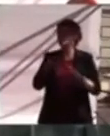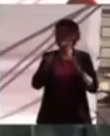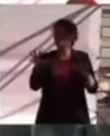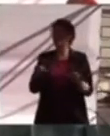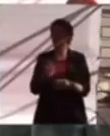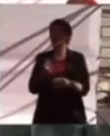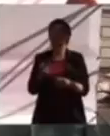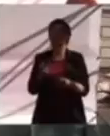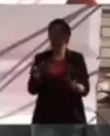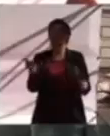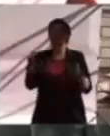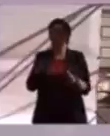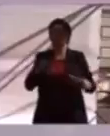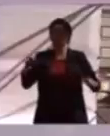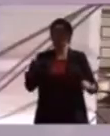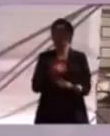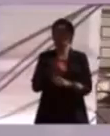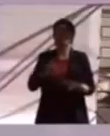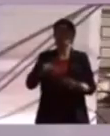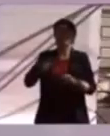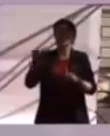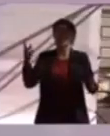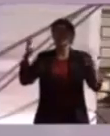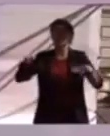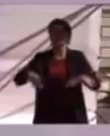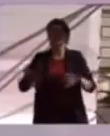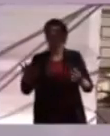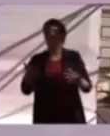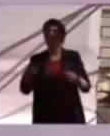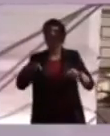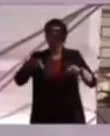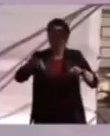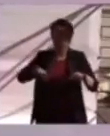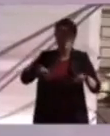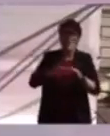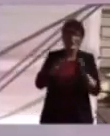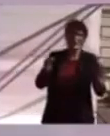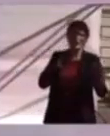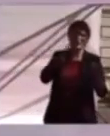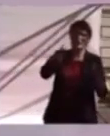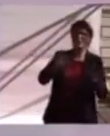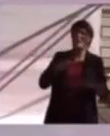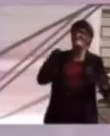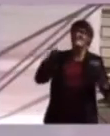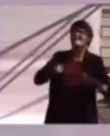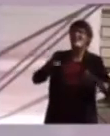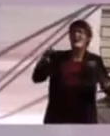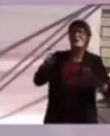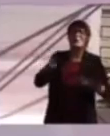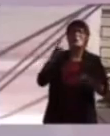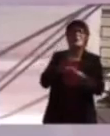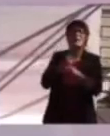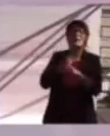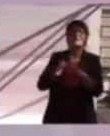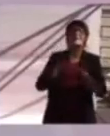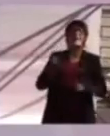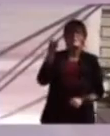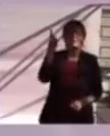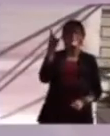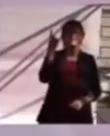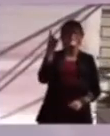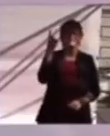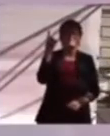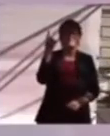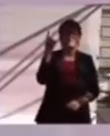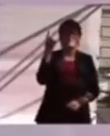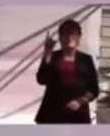punto di dire viene prima la salute di altre cose è quella che oggi determina e il paese in alcuni settori e più avanti di quello che era un